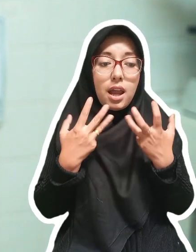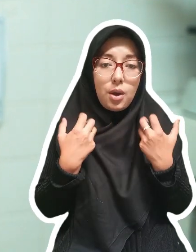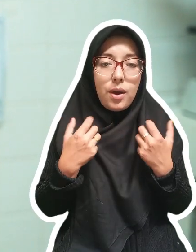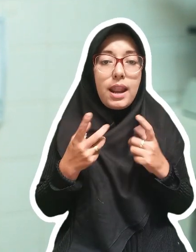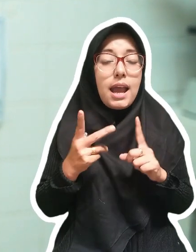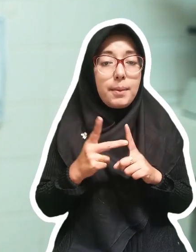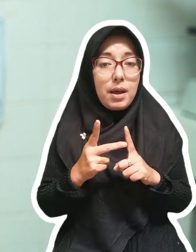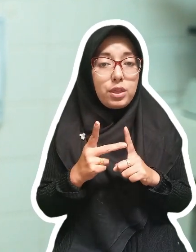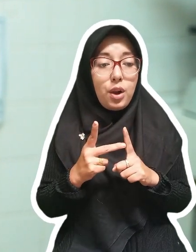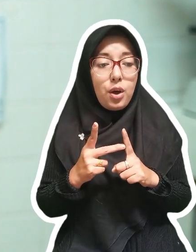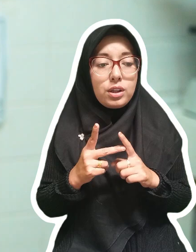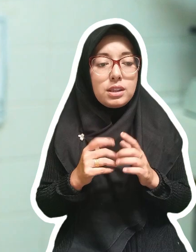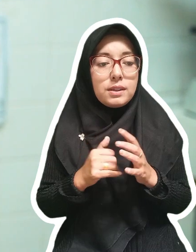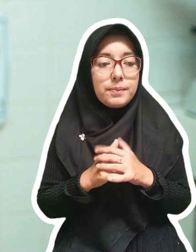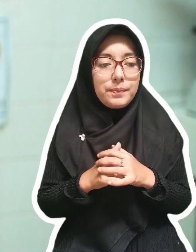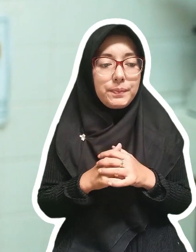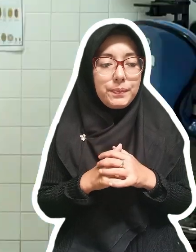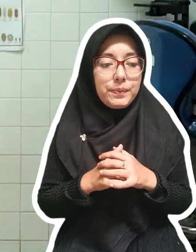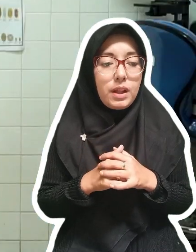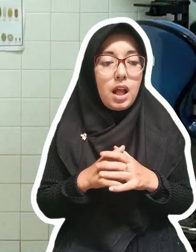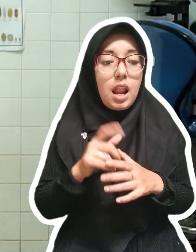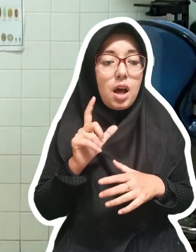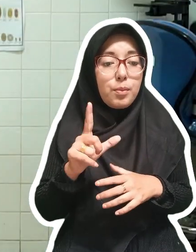serologi, parasitologi, dan hematologi.